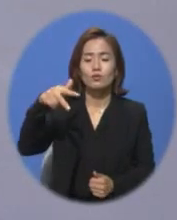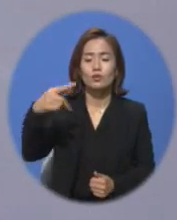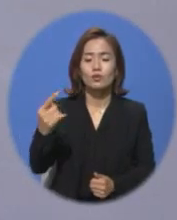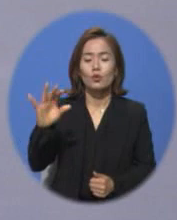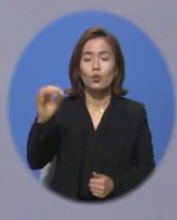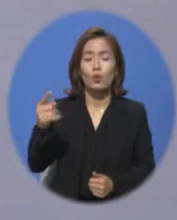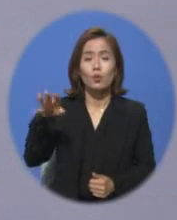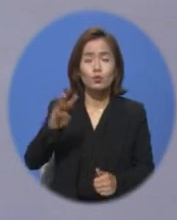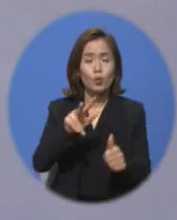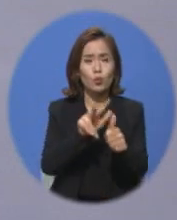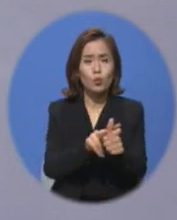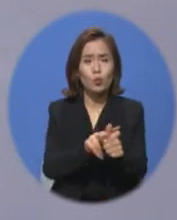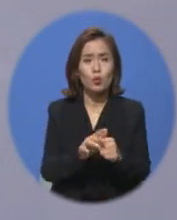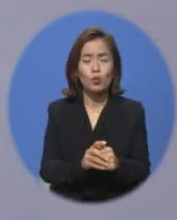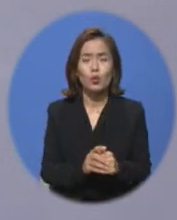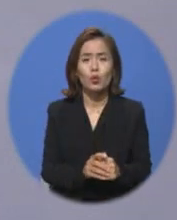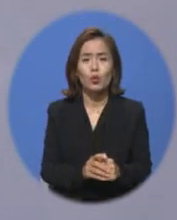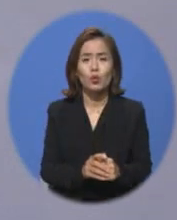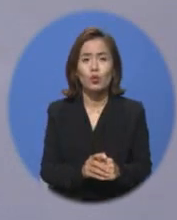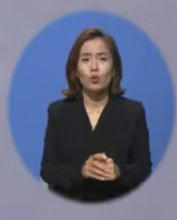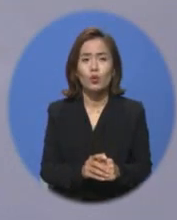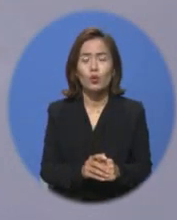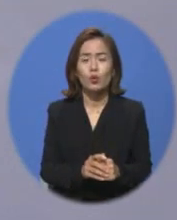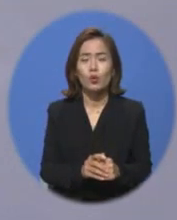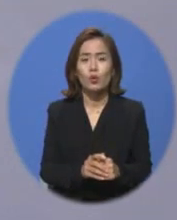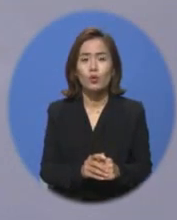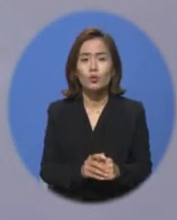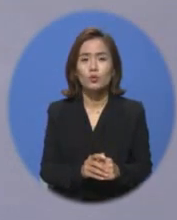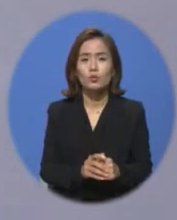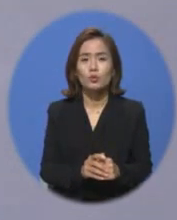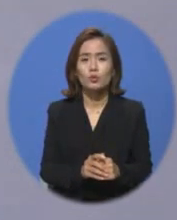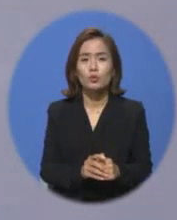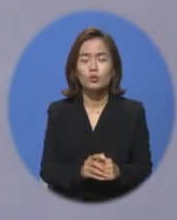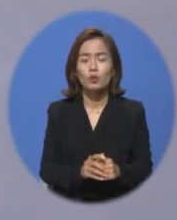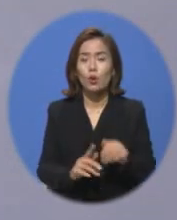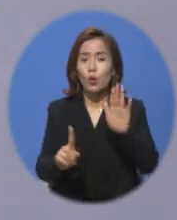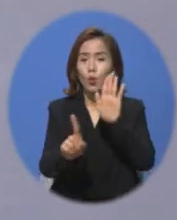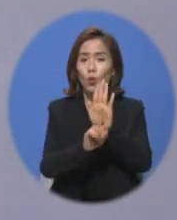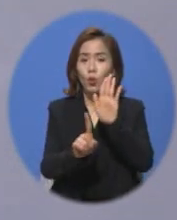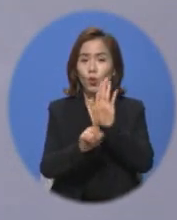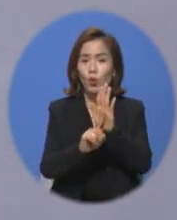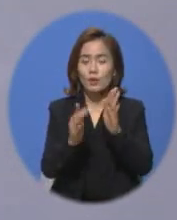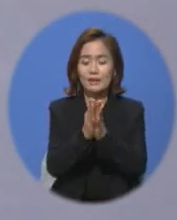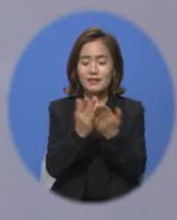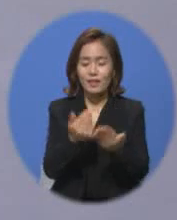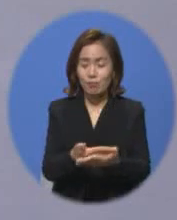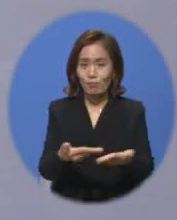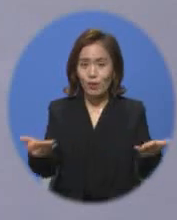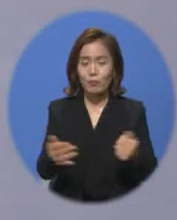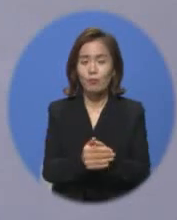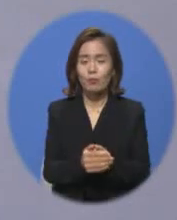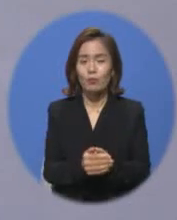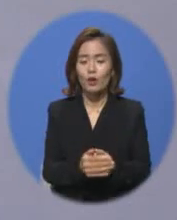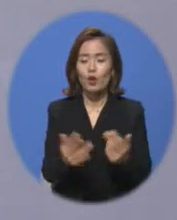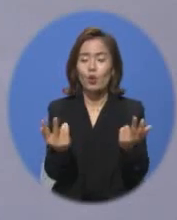조섭후보님,선거홍보책자를잘받았습니다. 6페이지를보니다음과같은내용이있습니다.